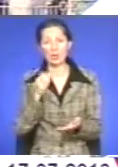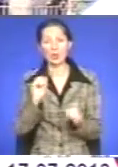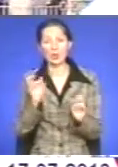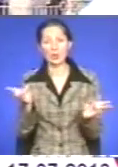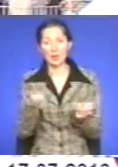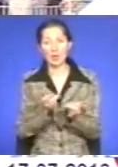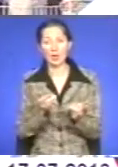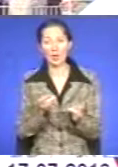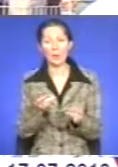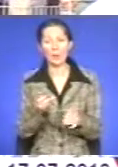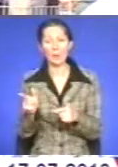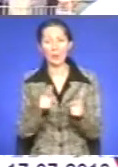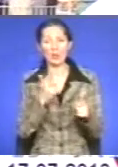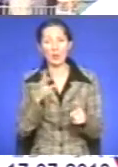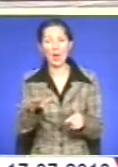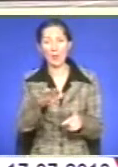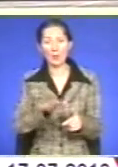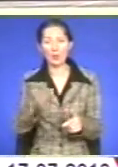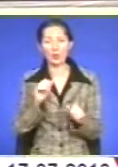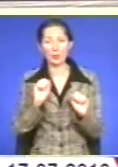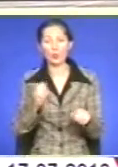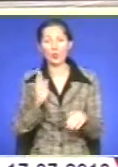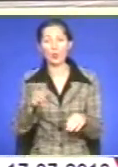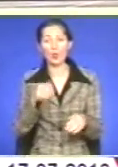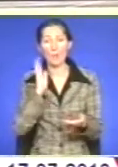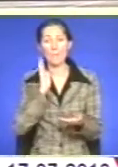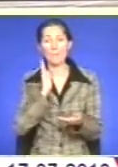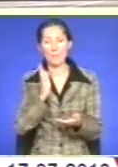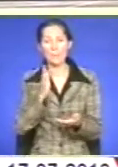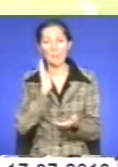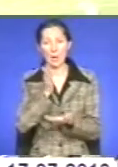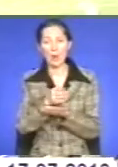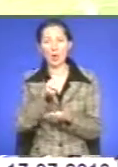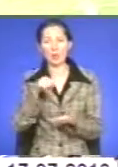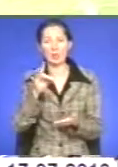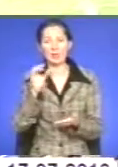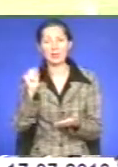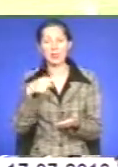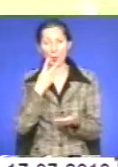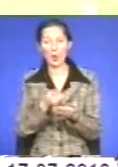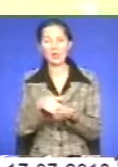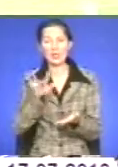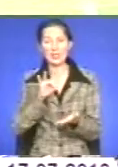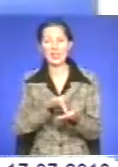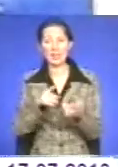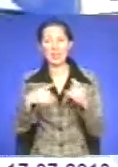було б професійно вести телетрансляції. Гру тернопільської «Ниви» транслюватиме центральне телебачення.